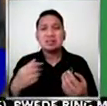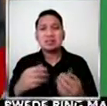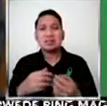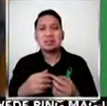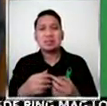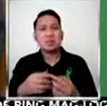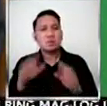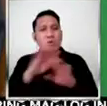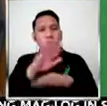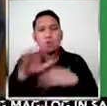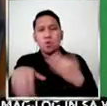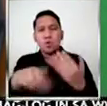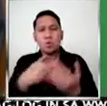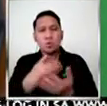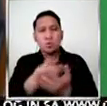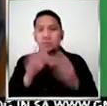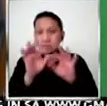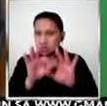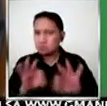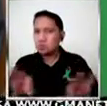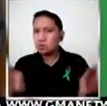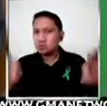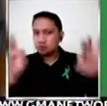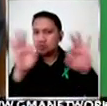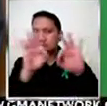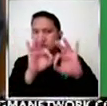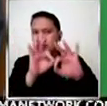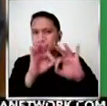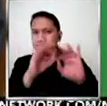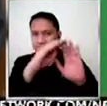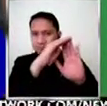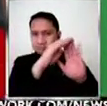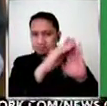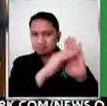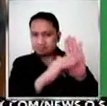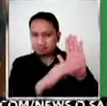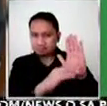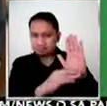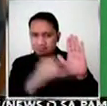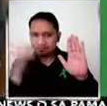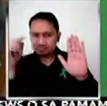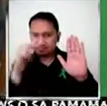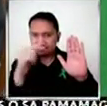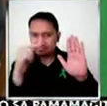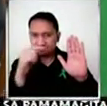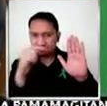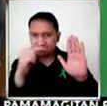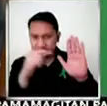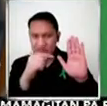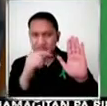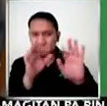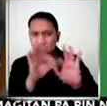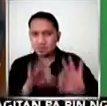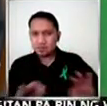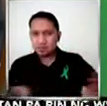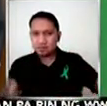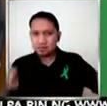keep the policy in place or and to create certainty that when